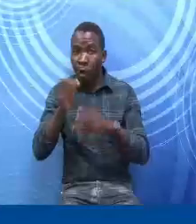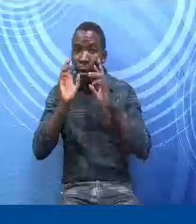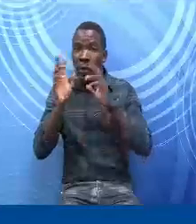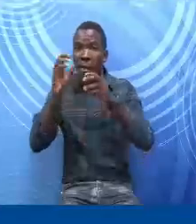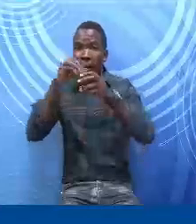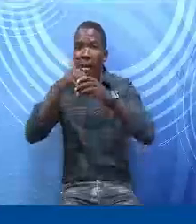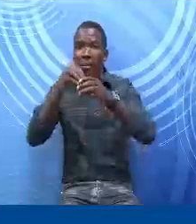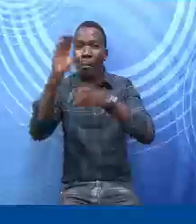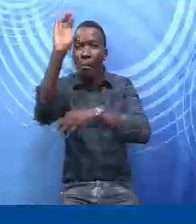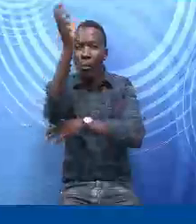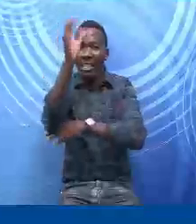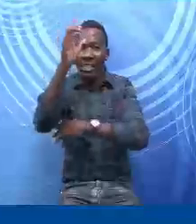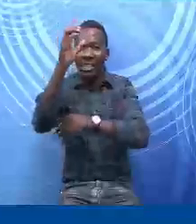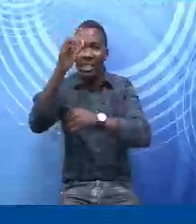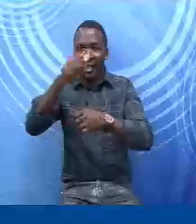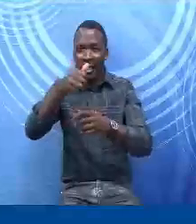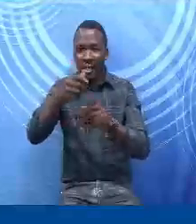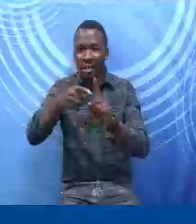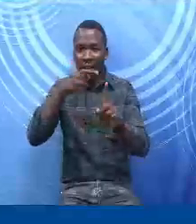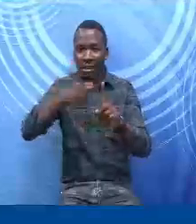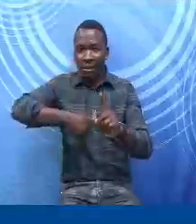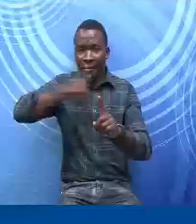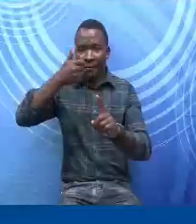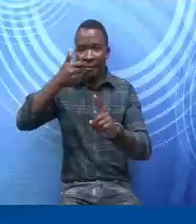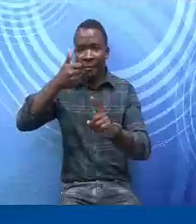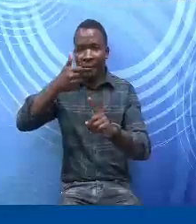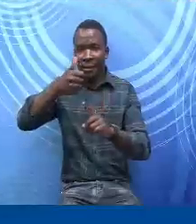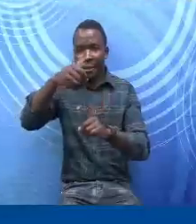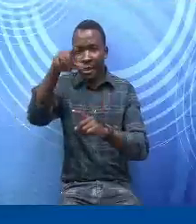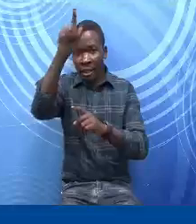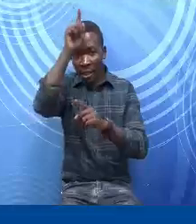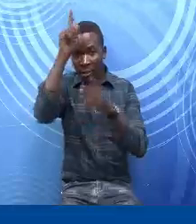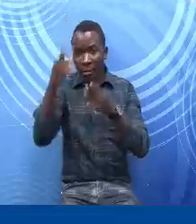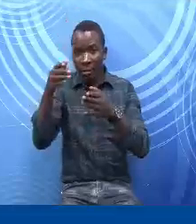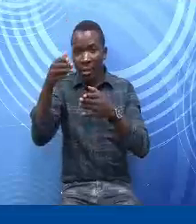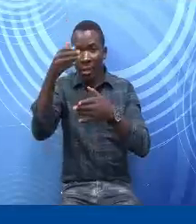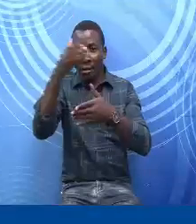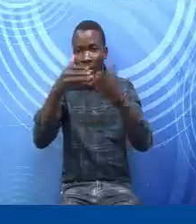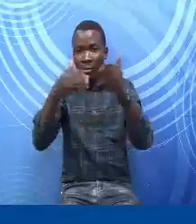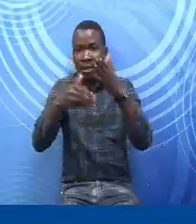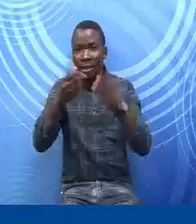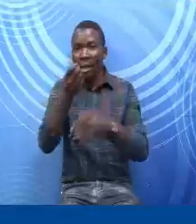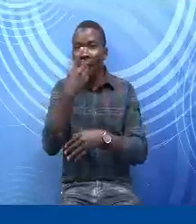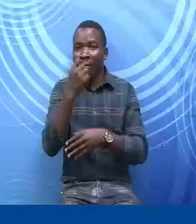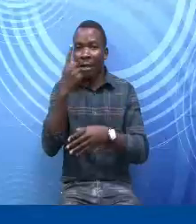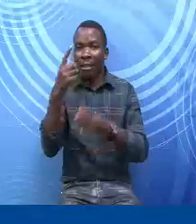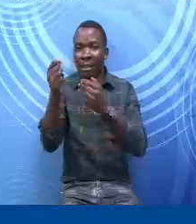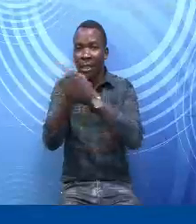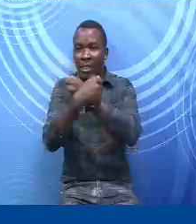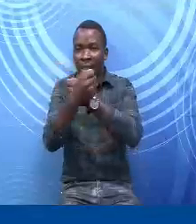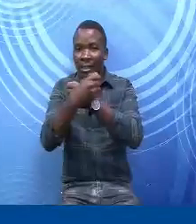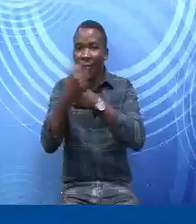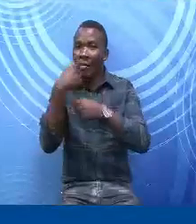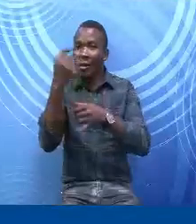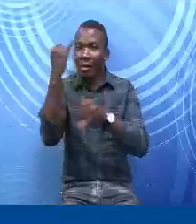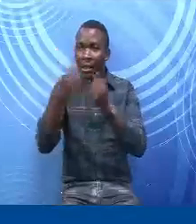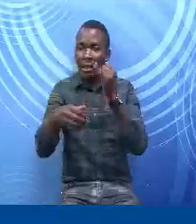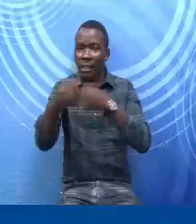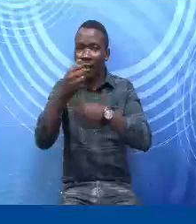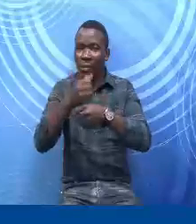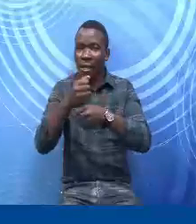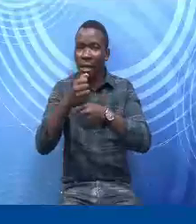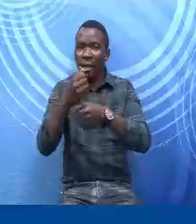yapfuye yiyahuye. Abaturage bubatse farumasi y'akarere ka Rubavu baravuga ko imyaka ibaye itanu batarishyurwa hanze y'u Rwanda.